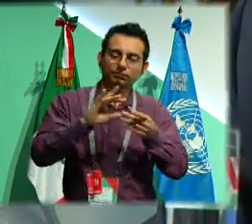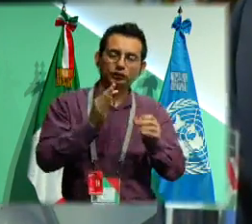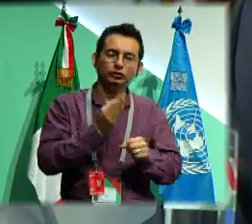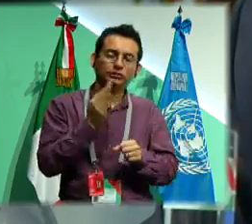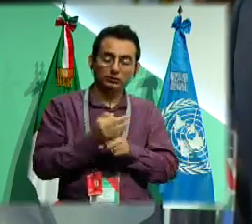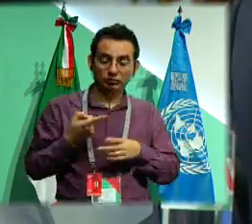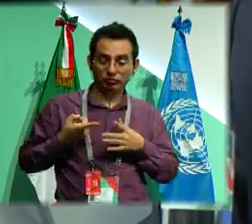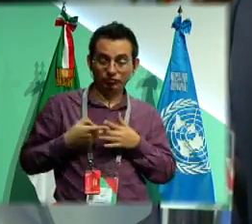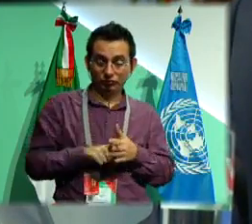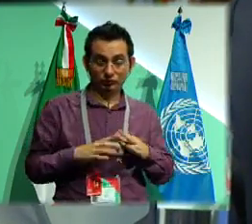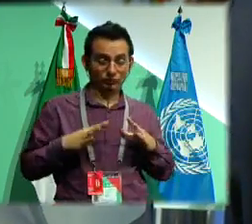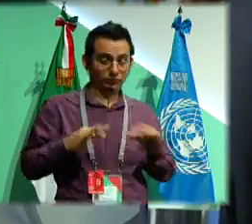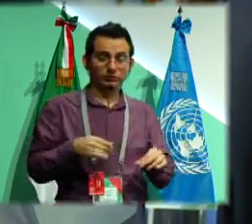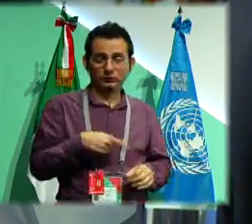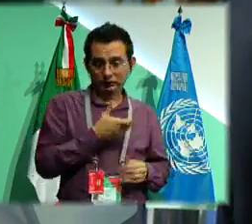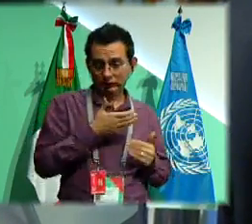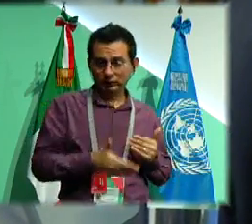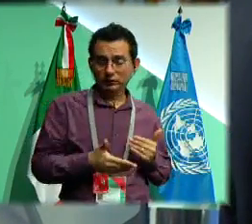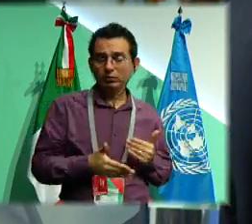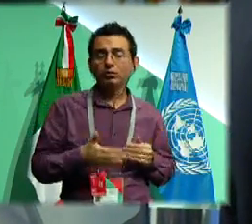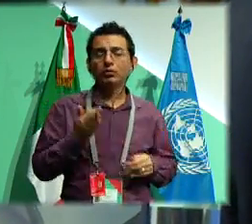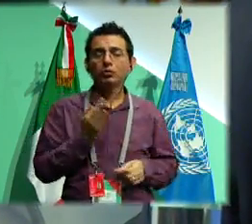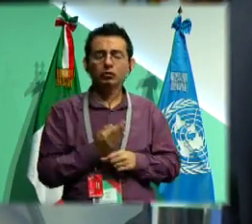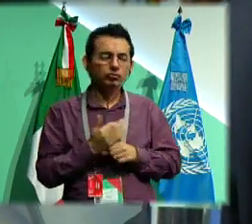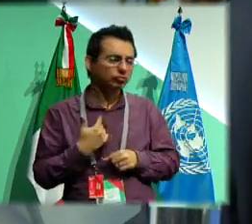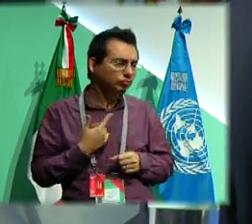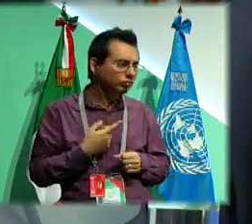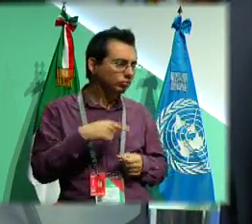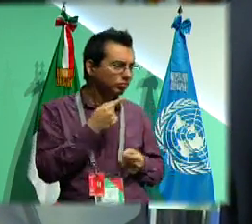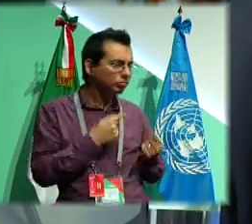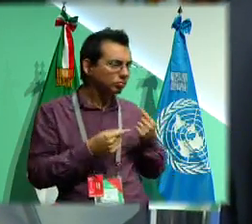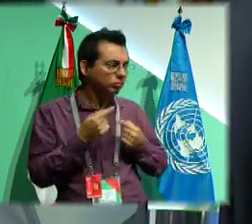ce débat, et c'est que je pense